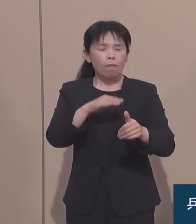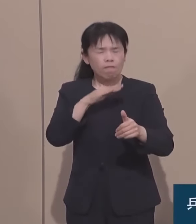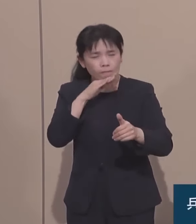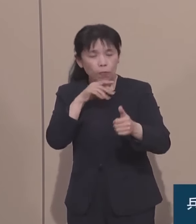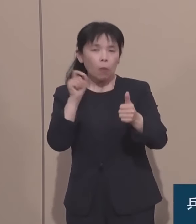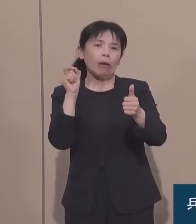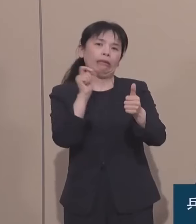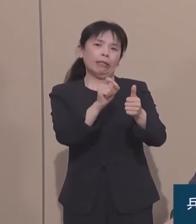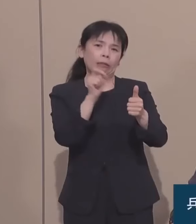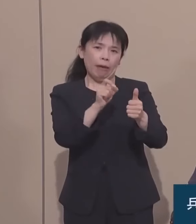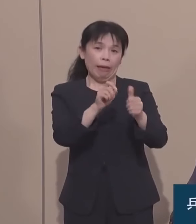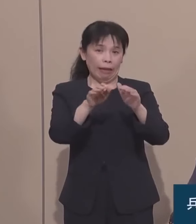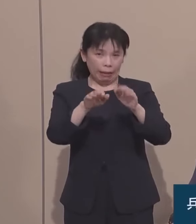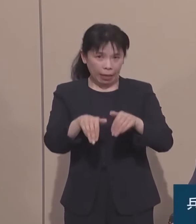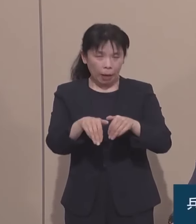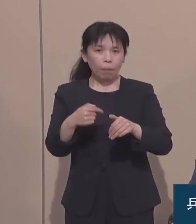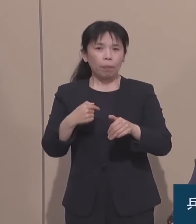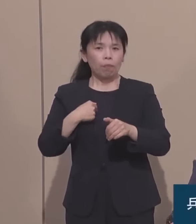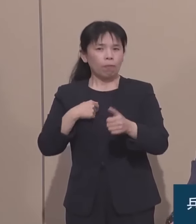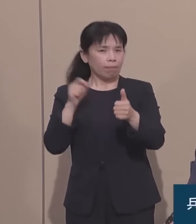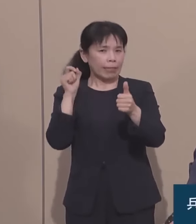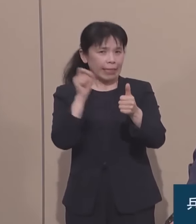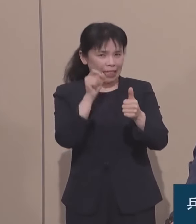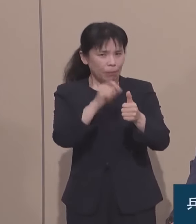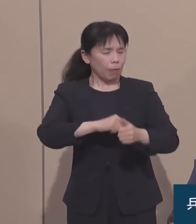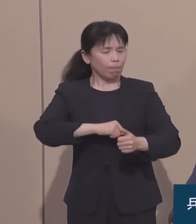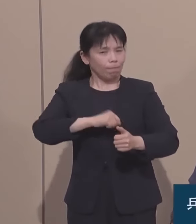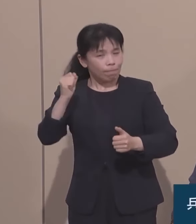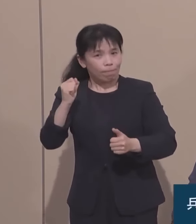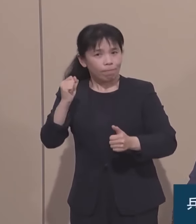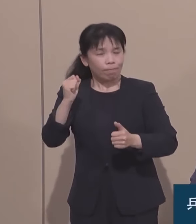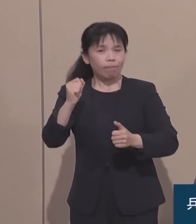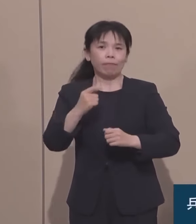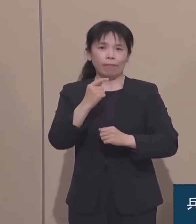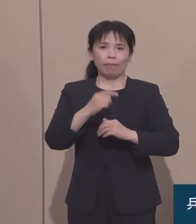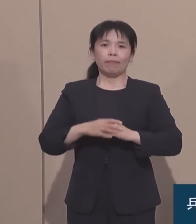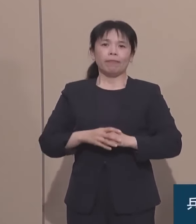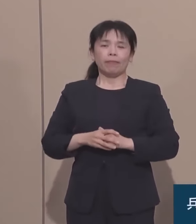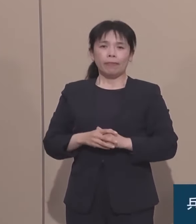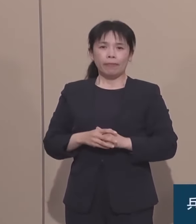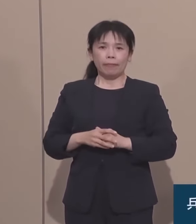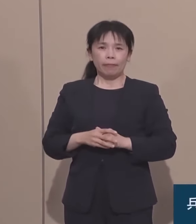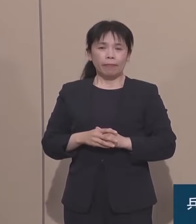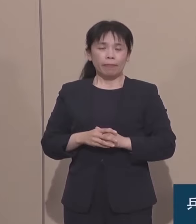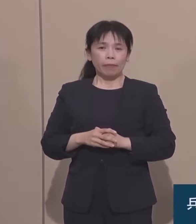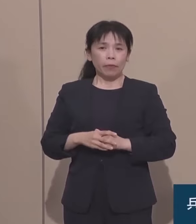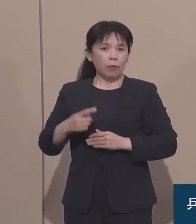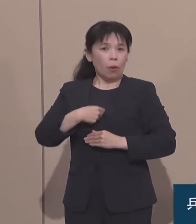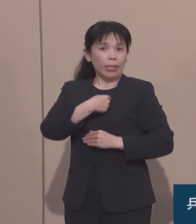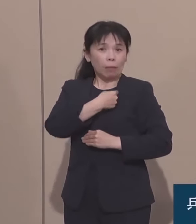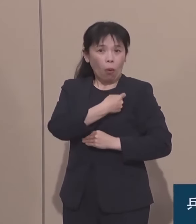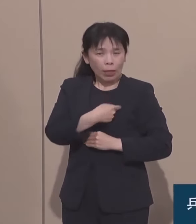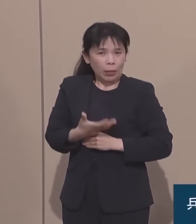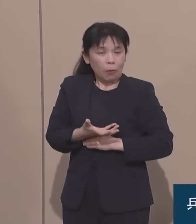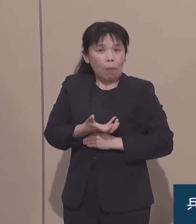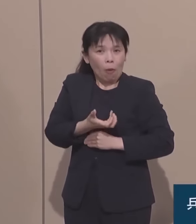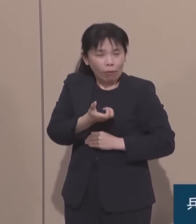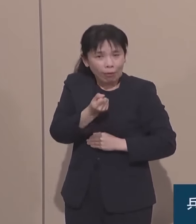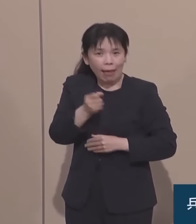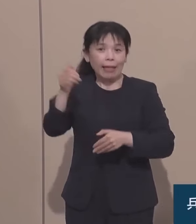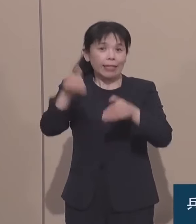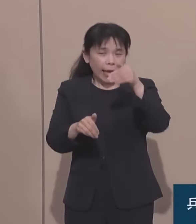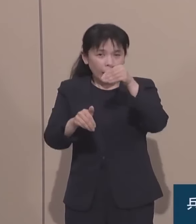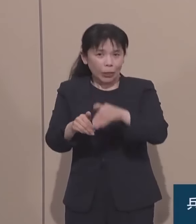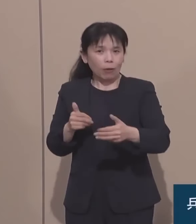でしたよ私はいじめは絶対に許したくないし許さないそういった思いで今回選挙に